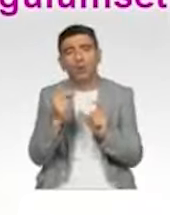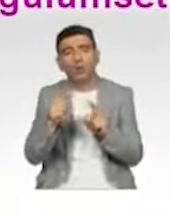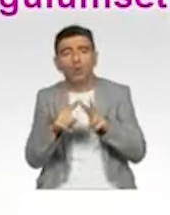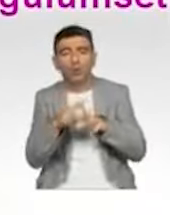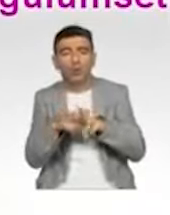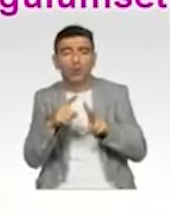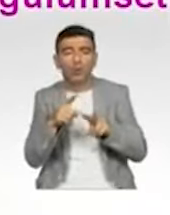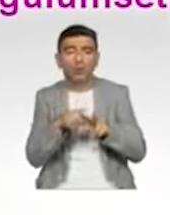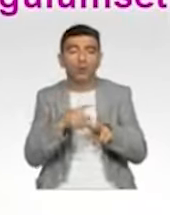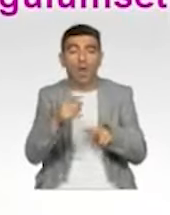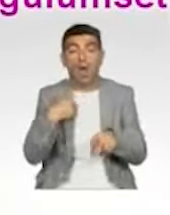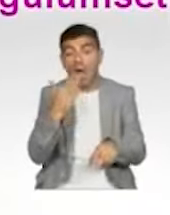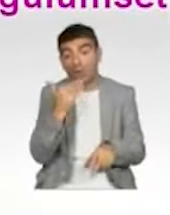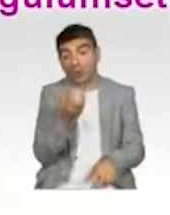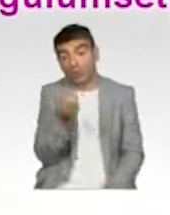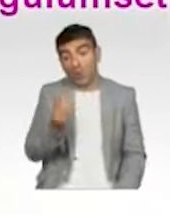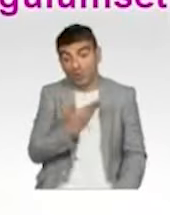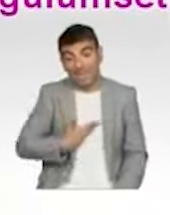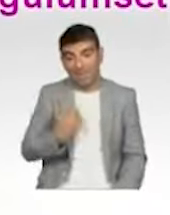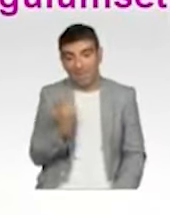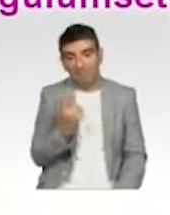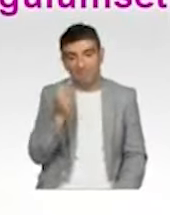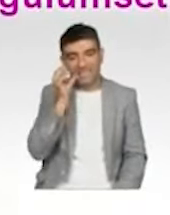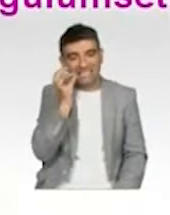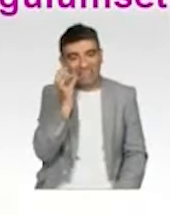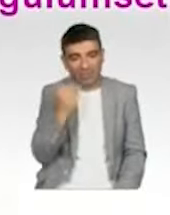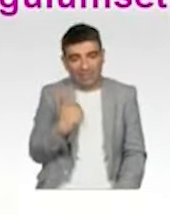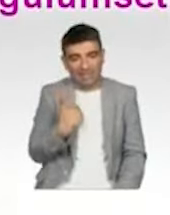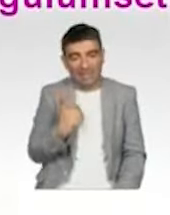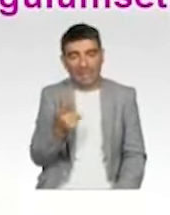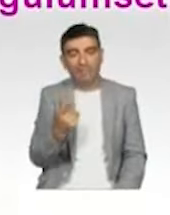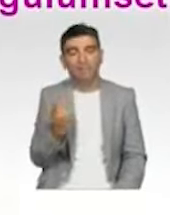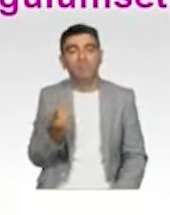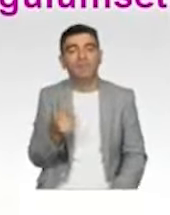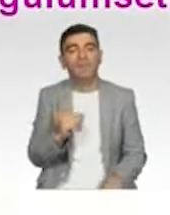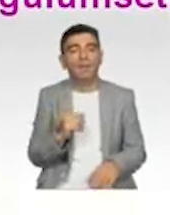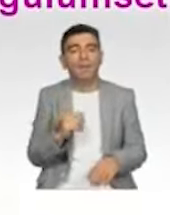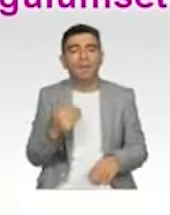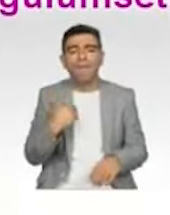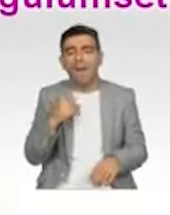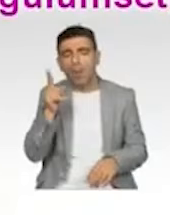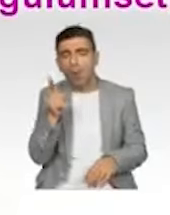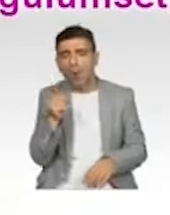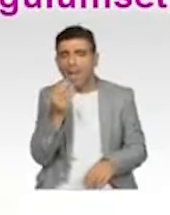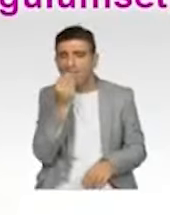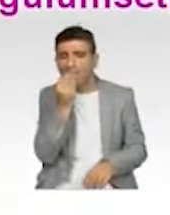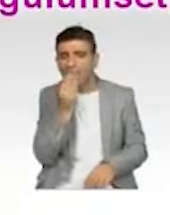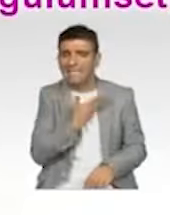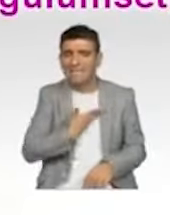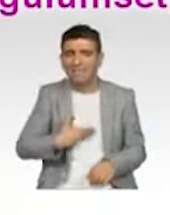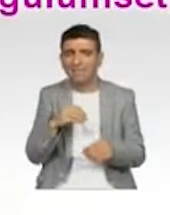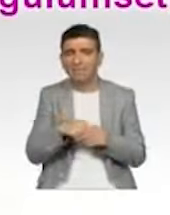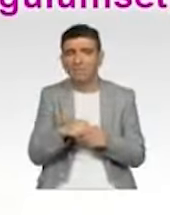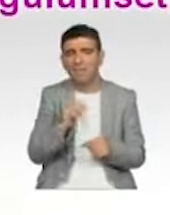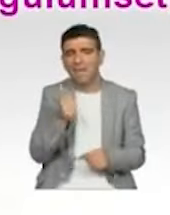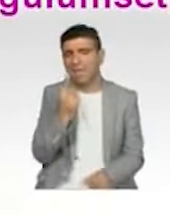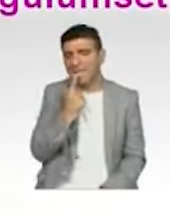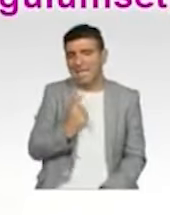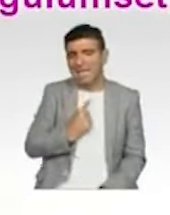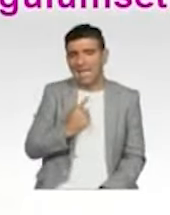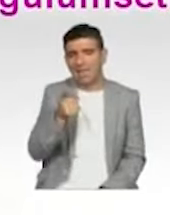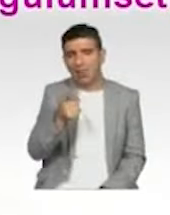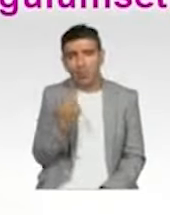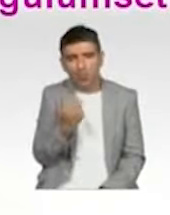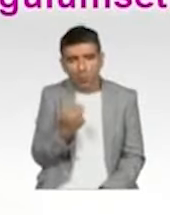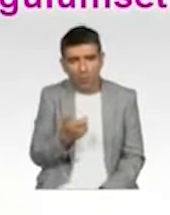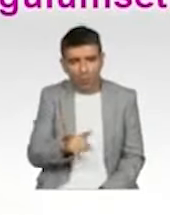ki ben çok acı seven bir insanım. Hani böyle salçalı, Mersin yöresi falan hani böyle o tarz yemekleri sevdiğim için bana hep şey derler. Yani siz